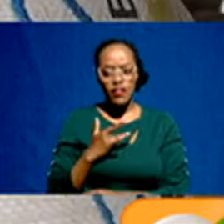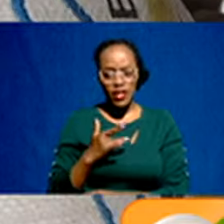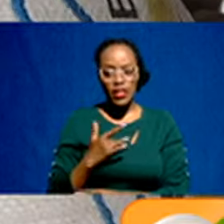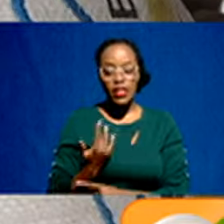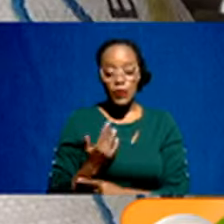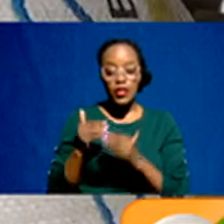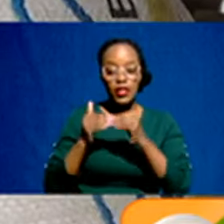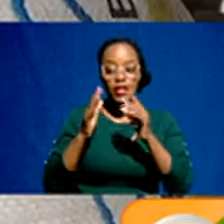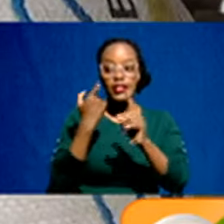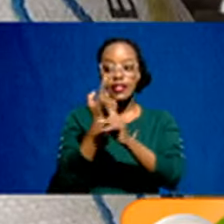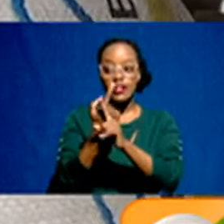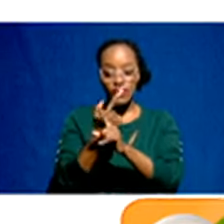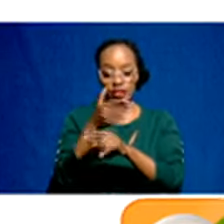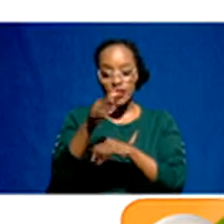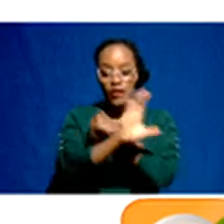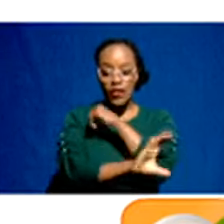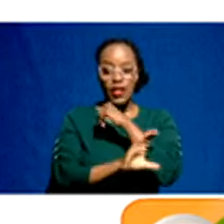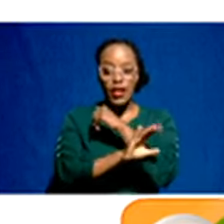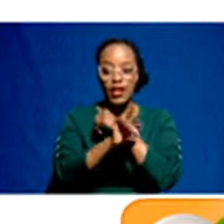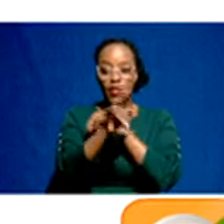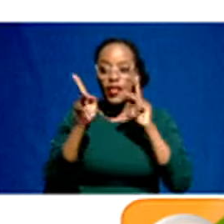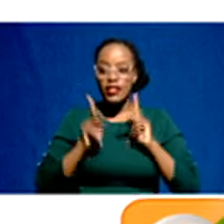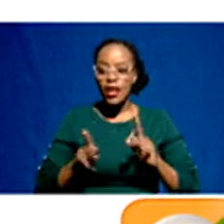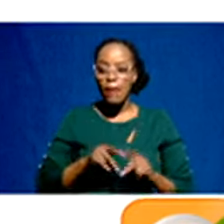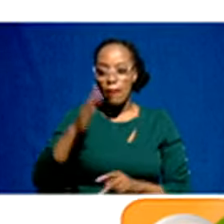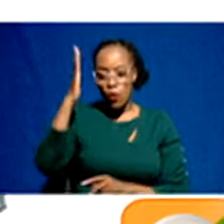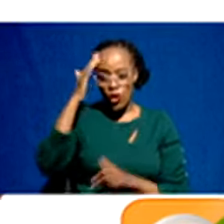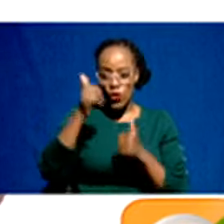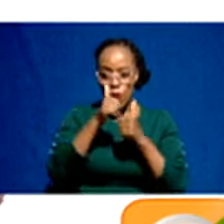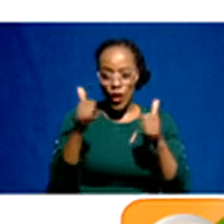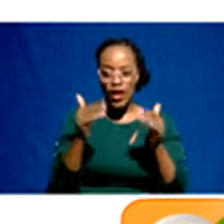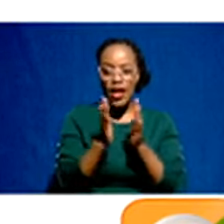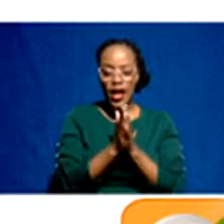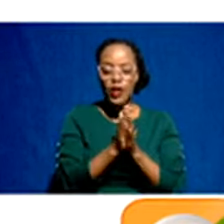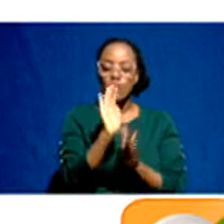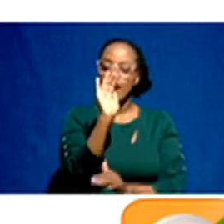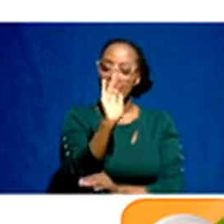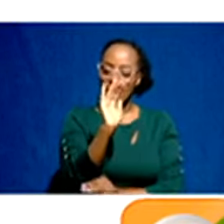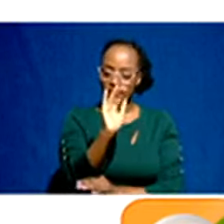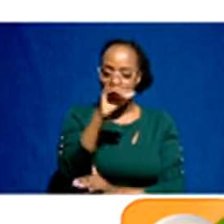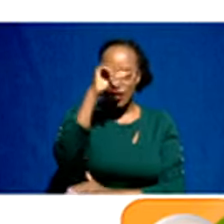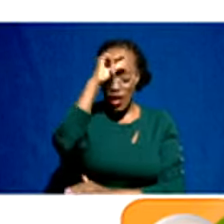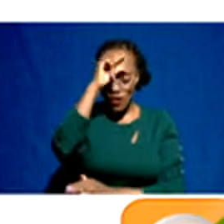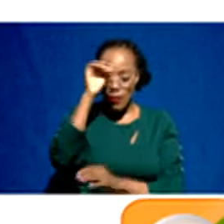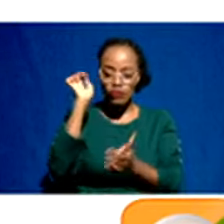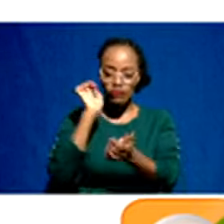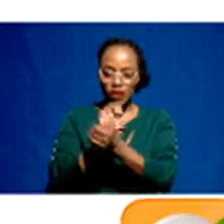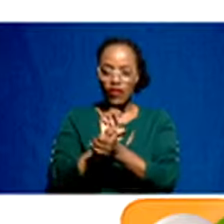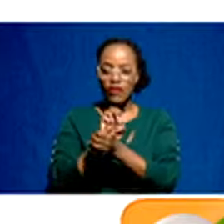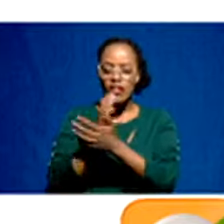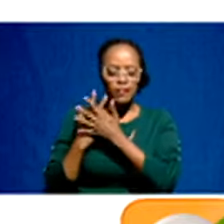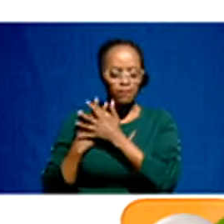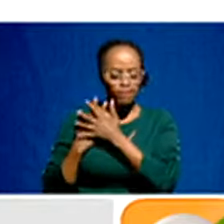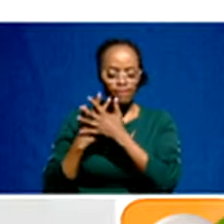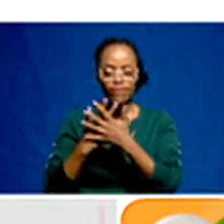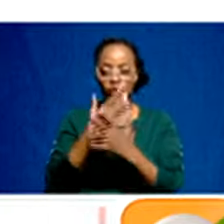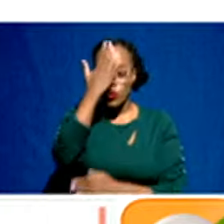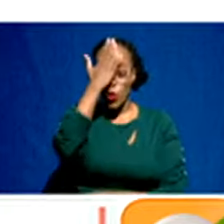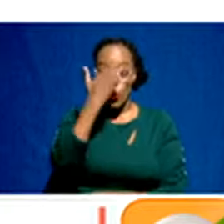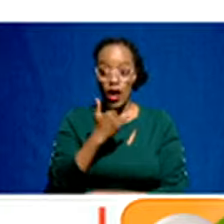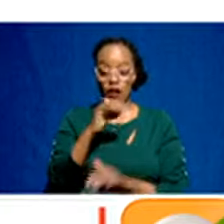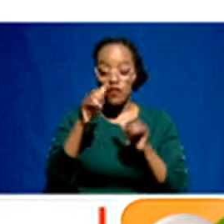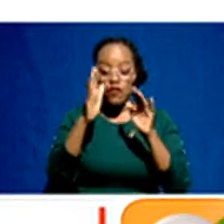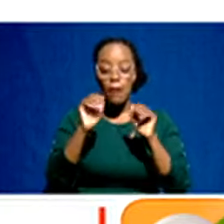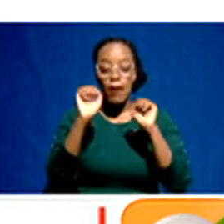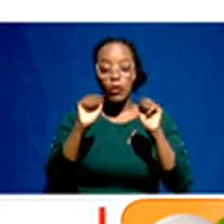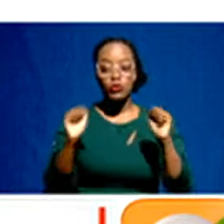mwa viongozi nchini. Hawa watu tunawajua na tunaomba serikali iwashike, iwaweke ndani ili wakulima